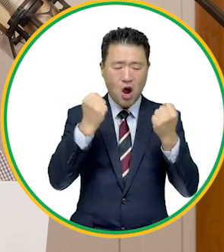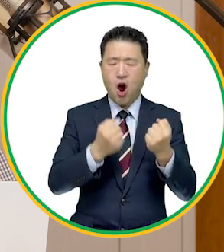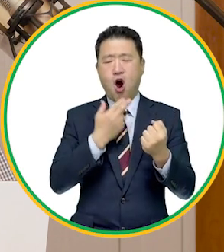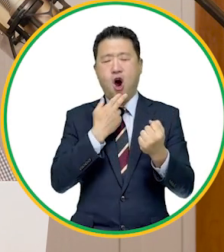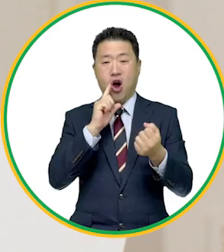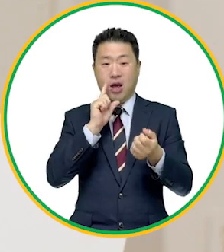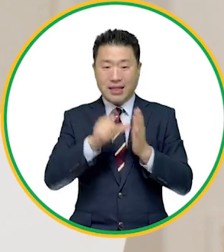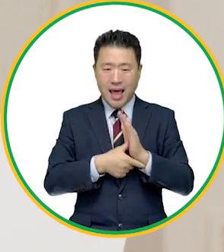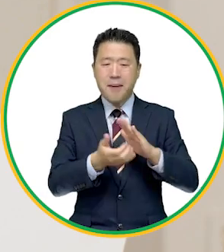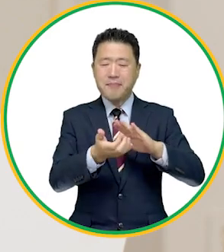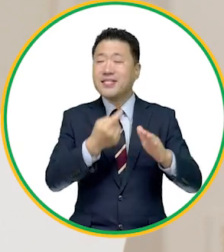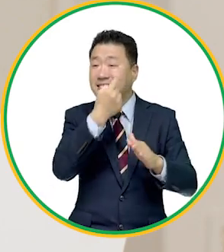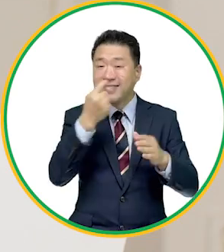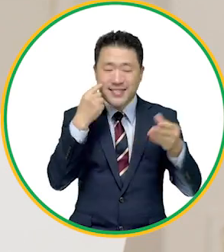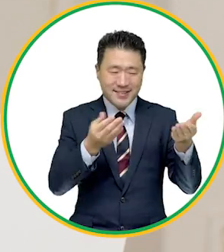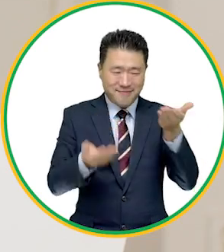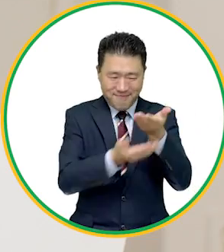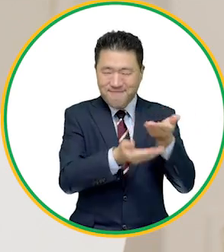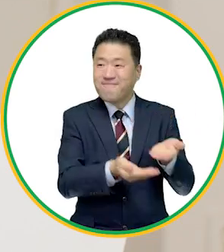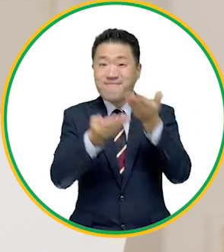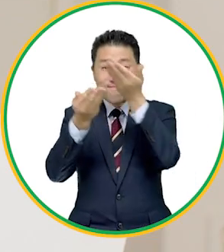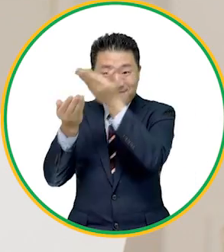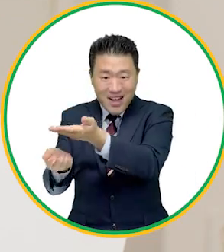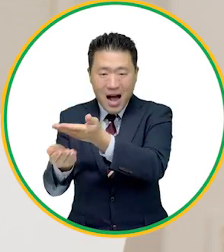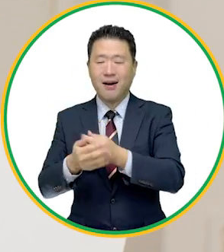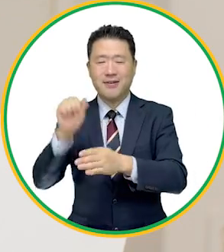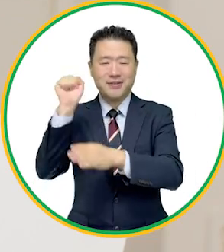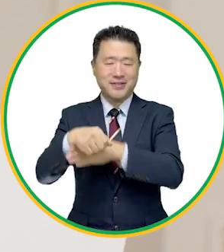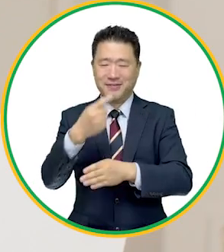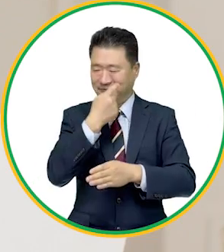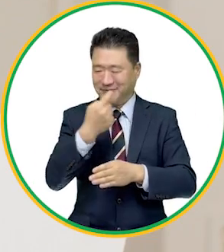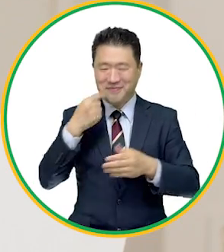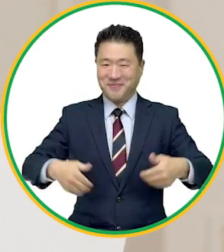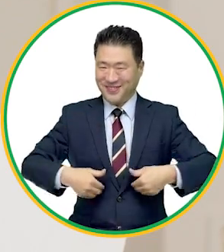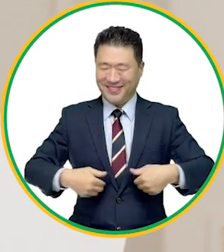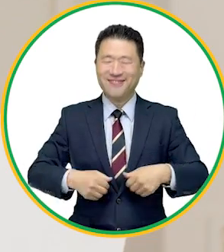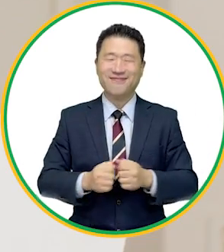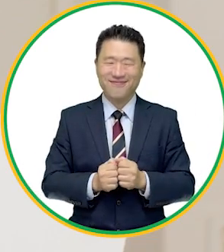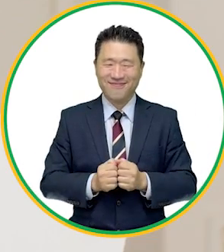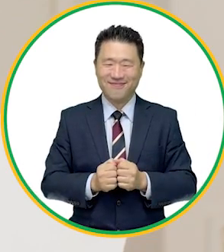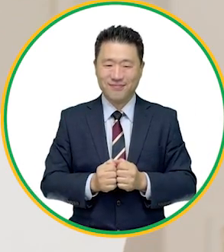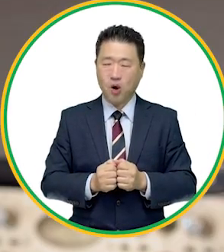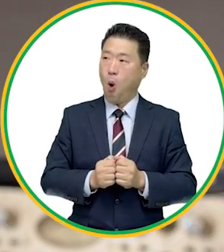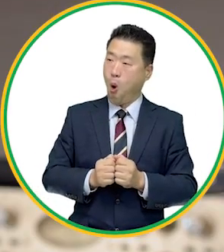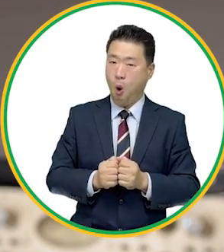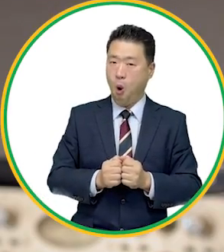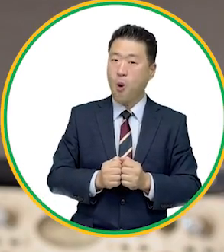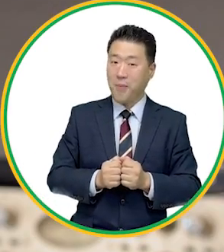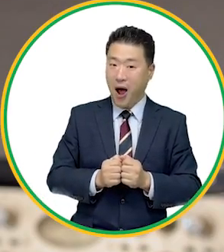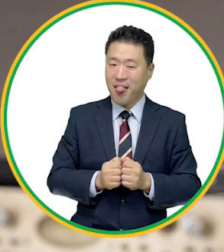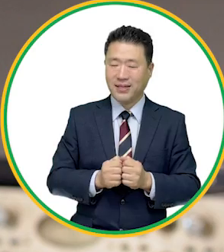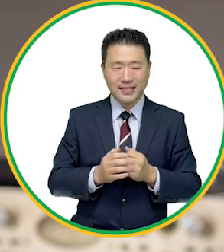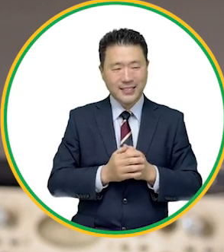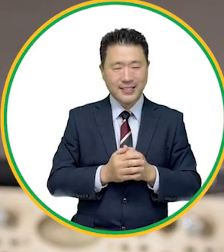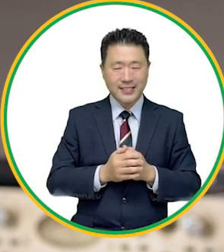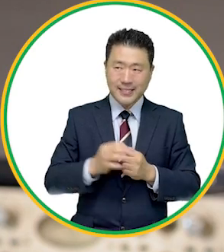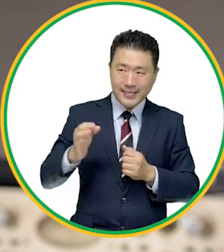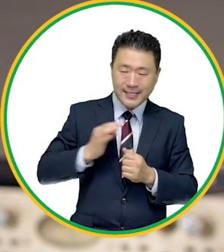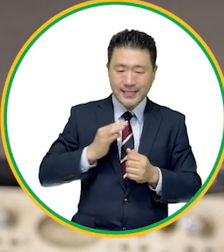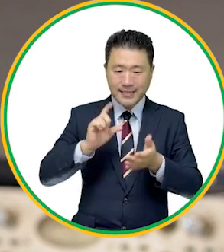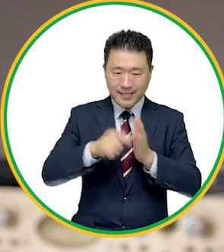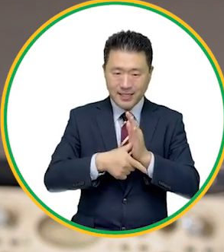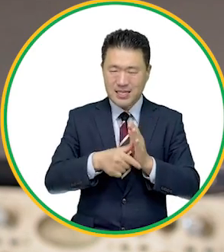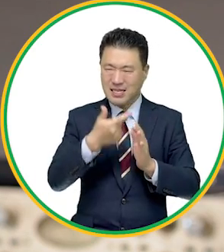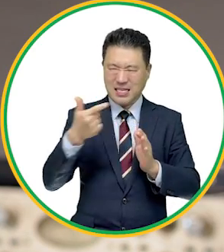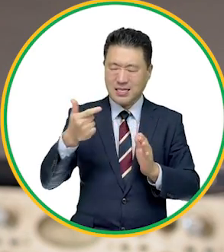않으실 경우 미리 입증 서류를 공사에 제출하여 승인을 받으셔야 합니다. 그럼 주택연금 이용